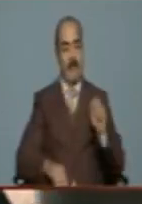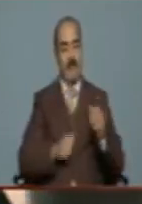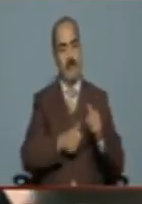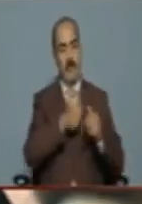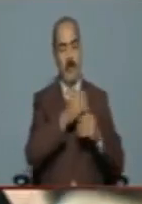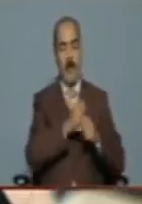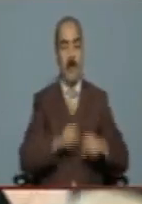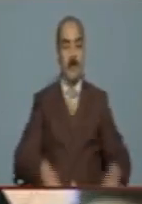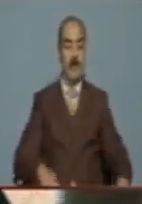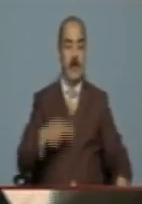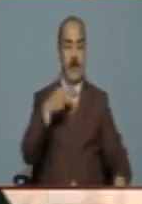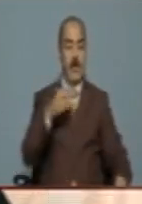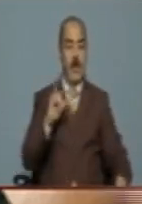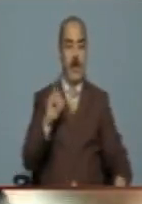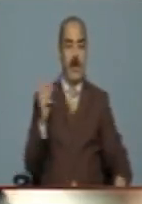عمر،